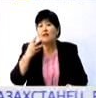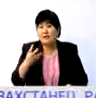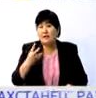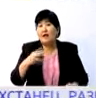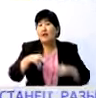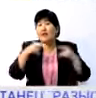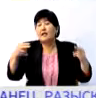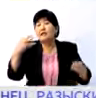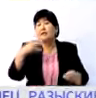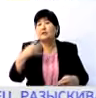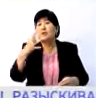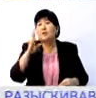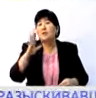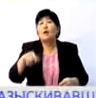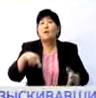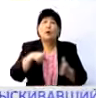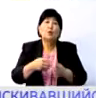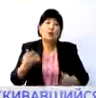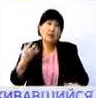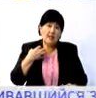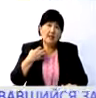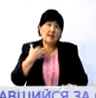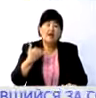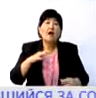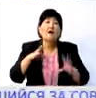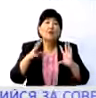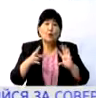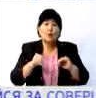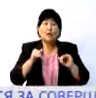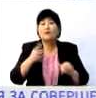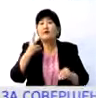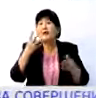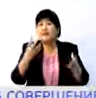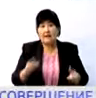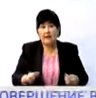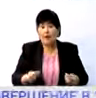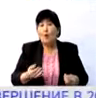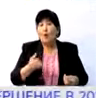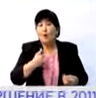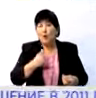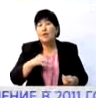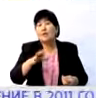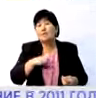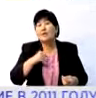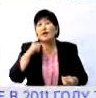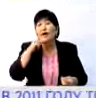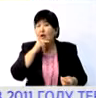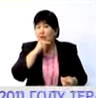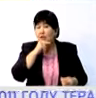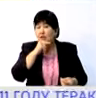линии 35 киловольт по городу Кызылорда. И в результате два дня у нас было ограничение